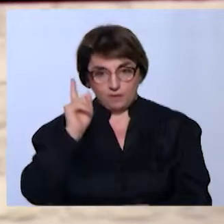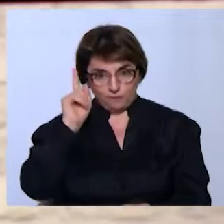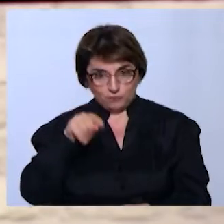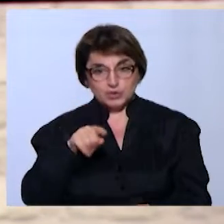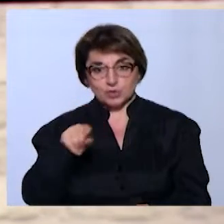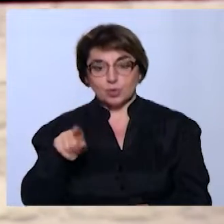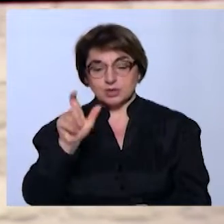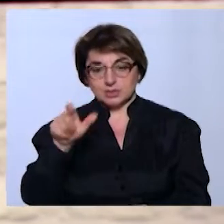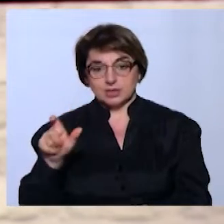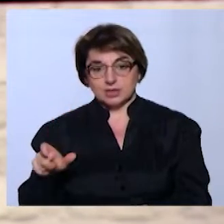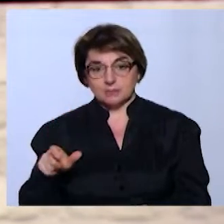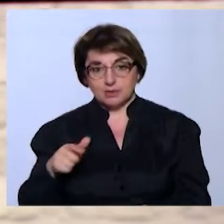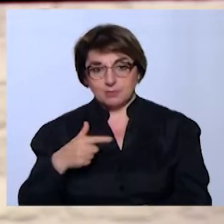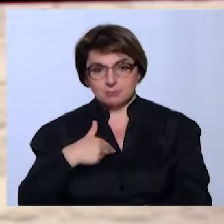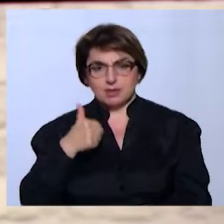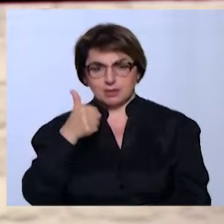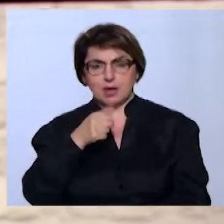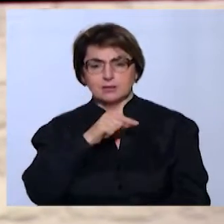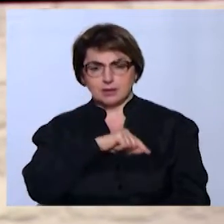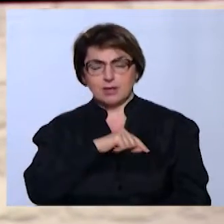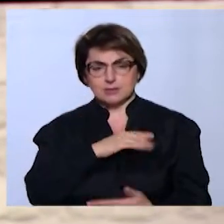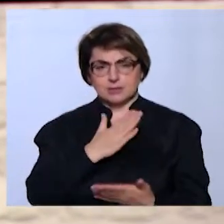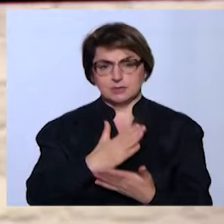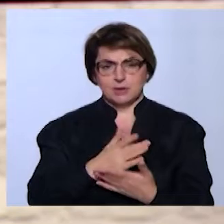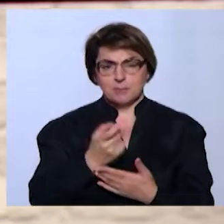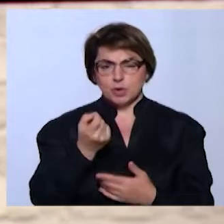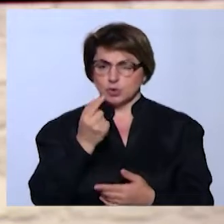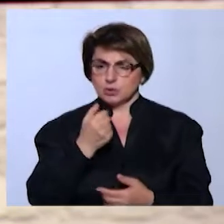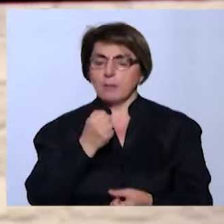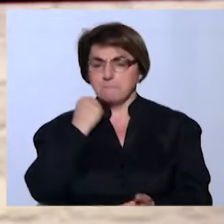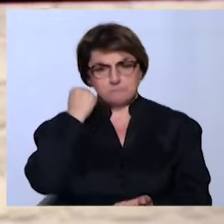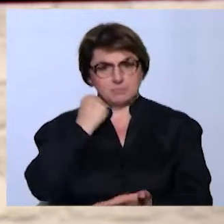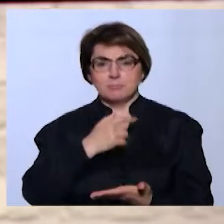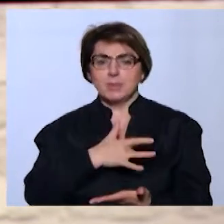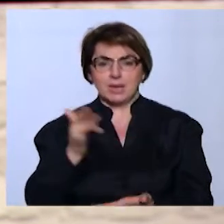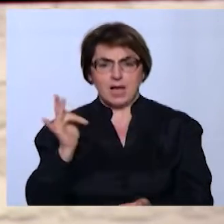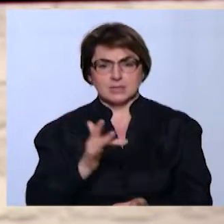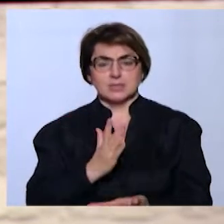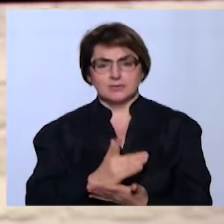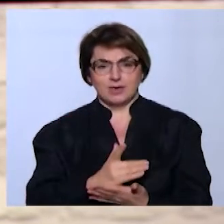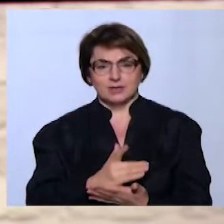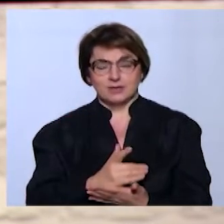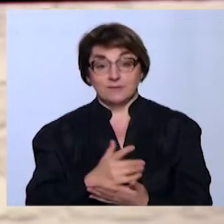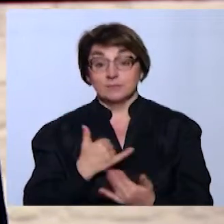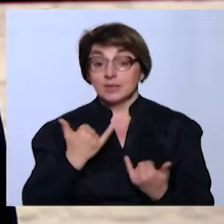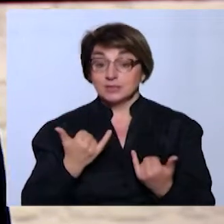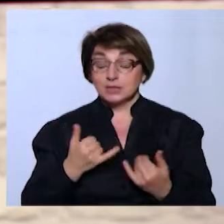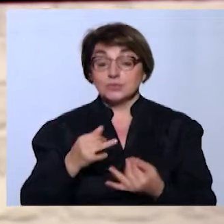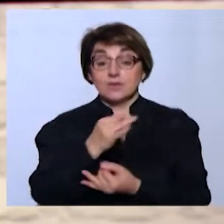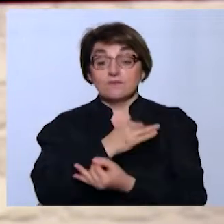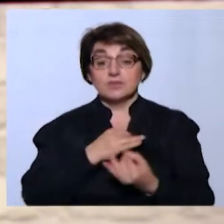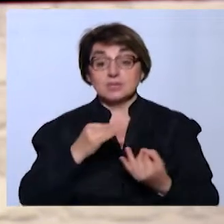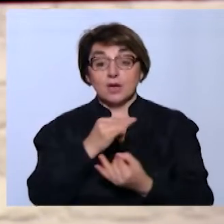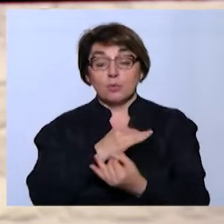ასეთ ადამიანებს? მე კარგი ხასიათი მაქვს, მაგრამ ცოტა მკაცრი ვარ. გახსოვთ ხომ ბავშვებო? დღეს ჩვენ